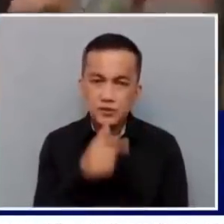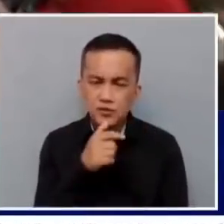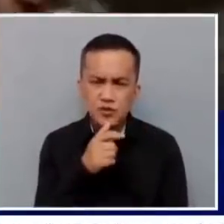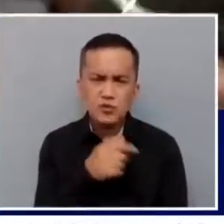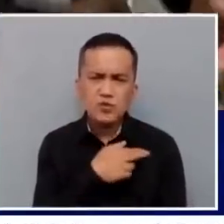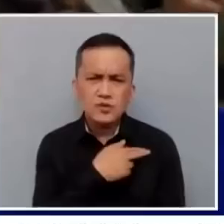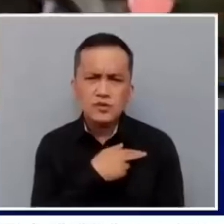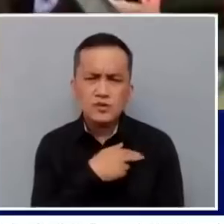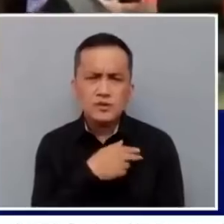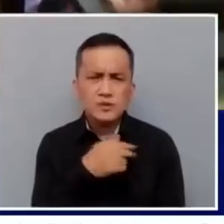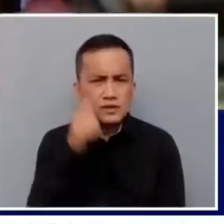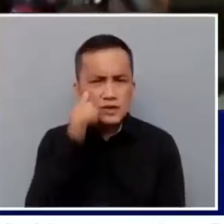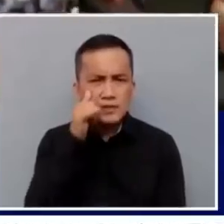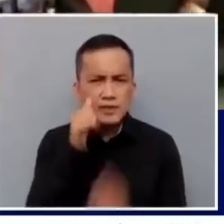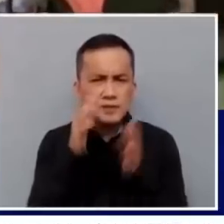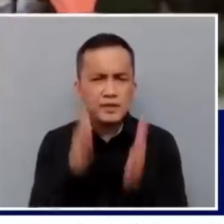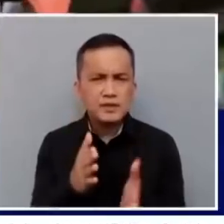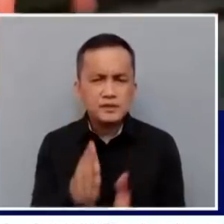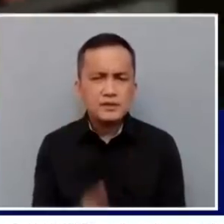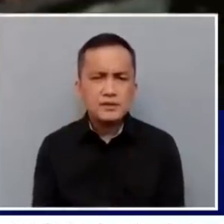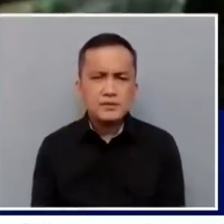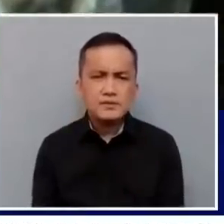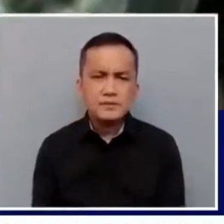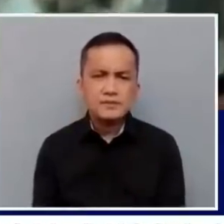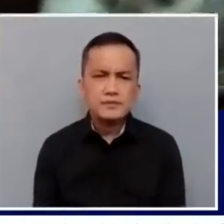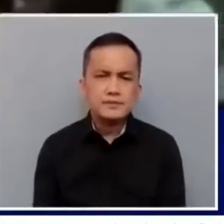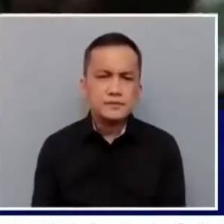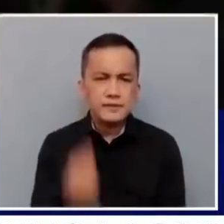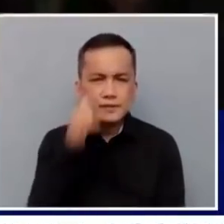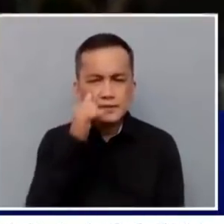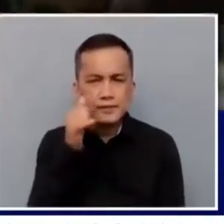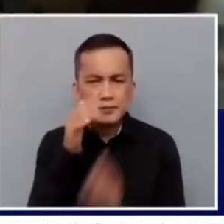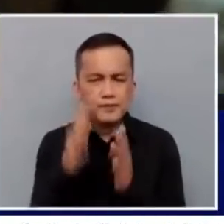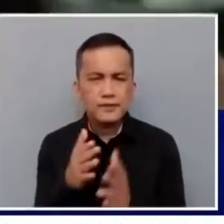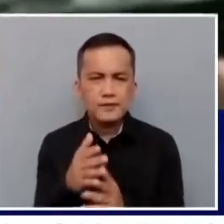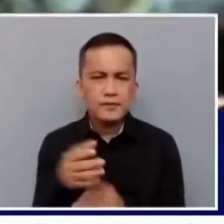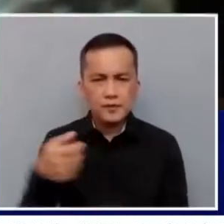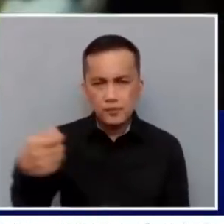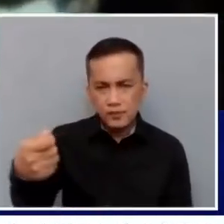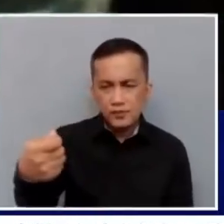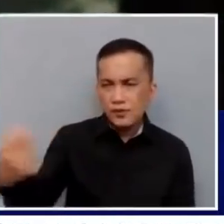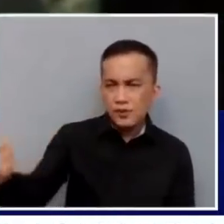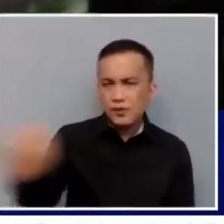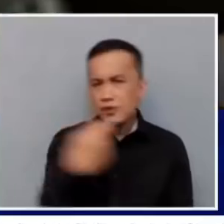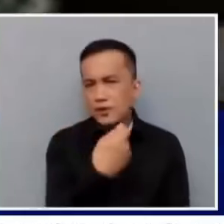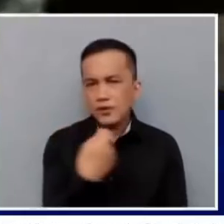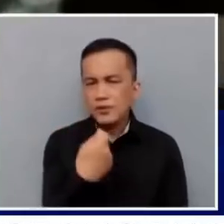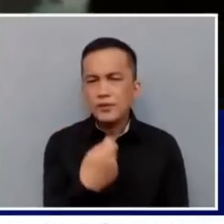ang cameraman? Yung cameraman yung hawak. Medyo,